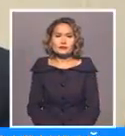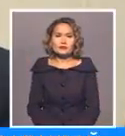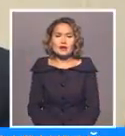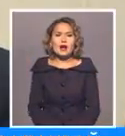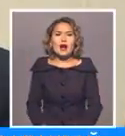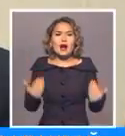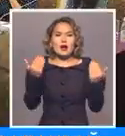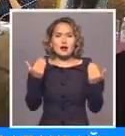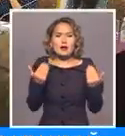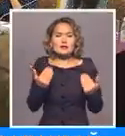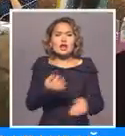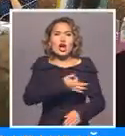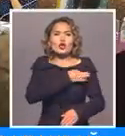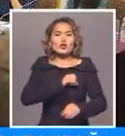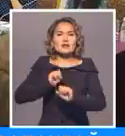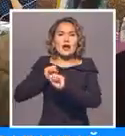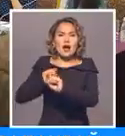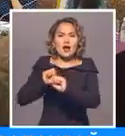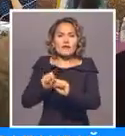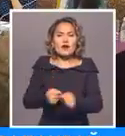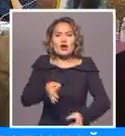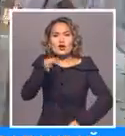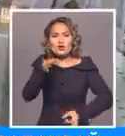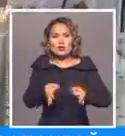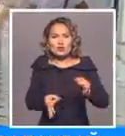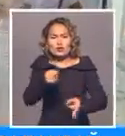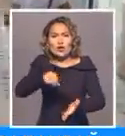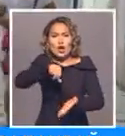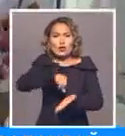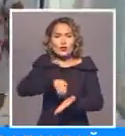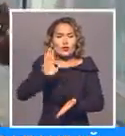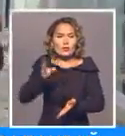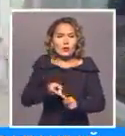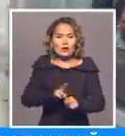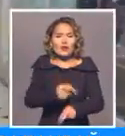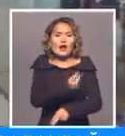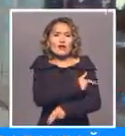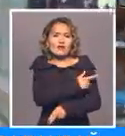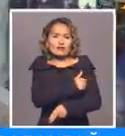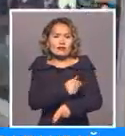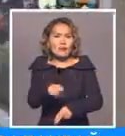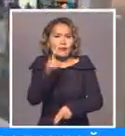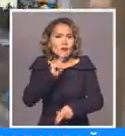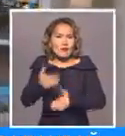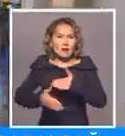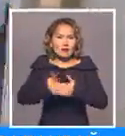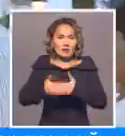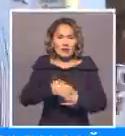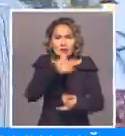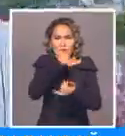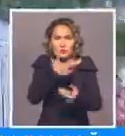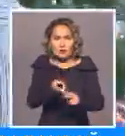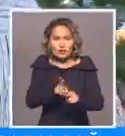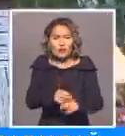Адвокаттың айтуынша, енді Айжан баласына қатысты істі жоғарғы сотқа жөнелтпек. Әділеттік іздеген ана баласының енді бұрынғыдай болмасын білсе де,